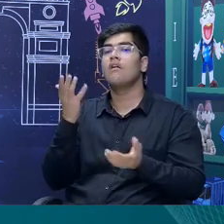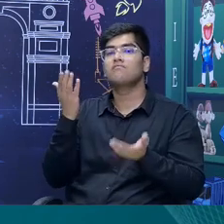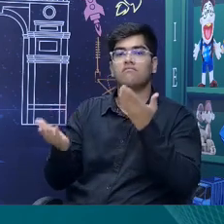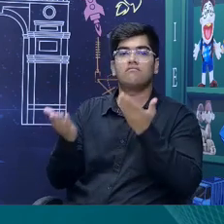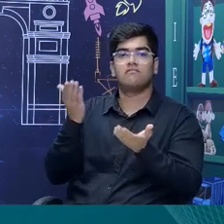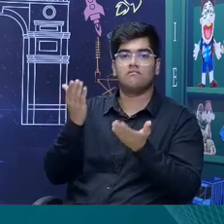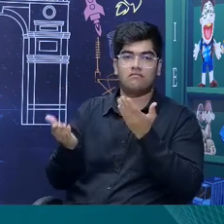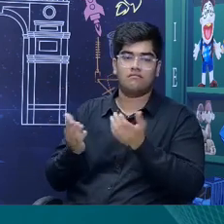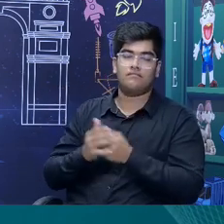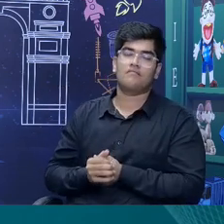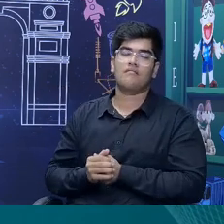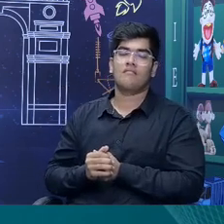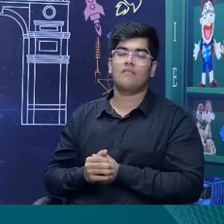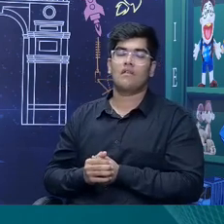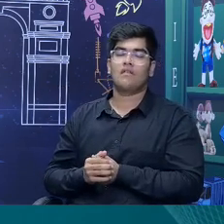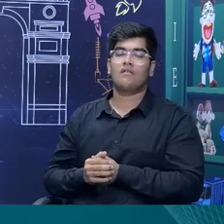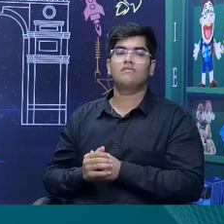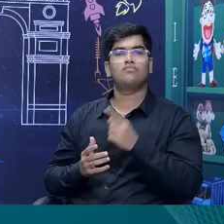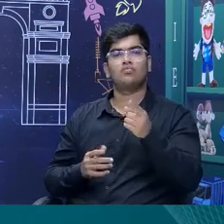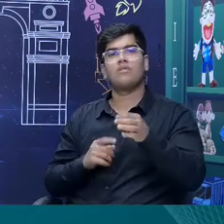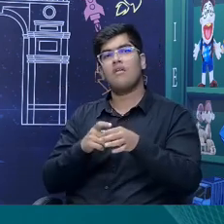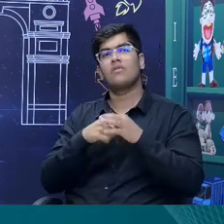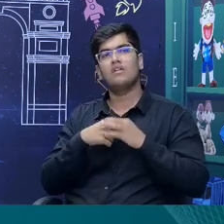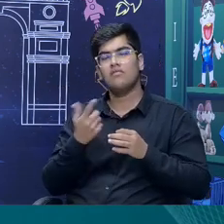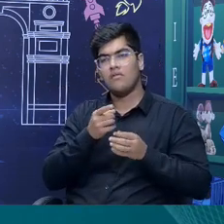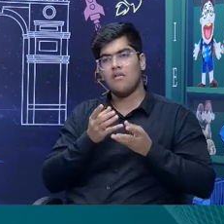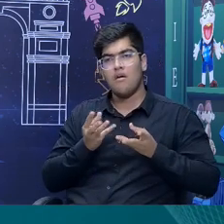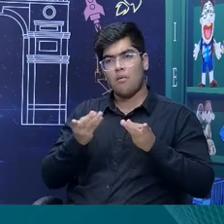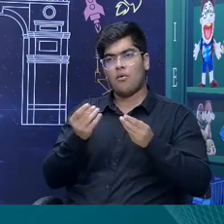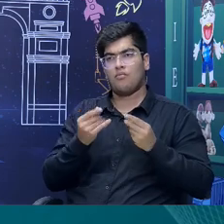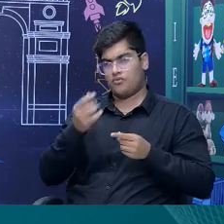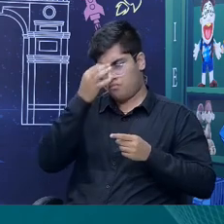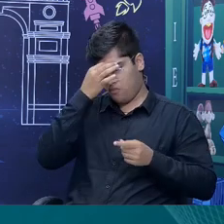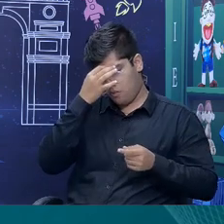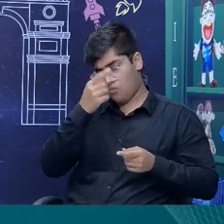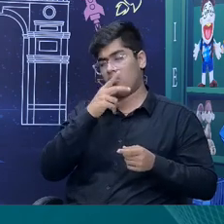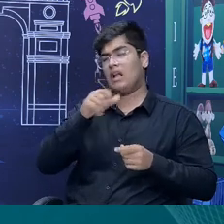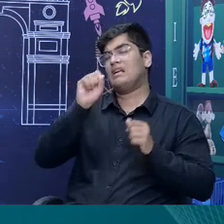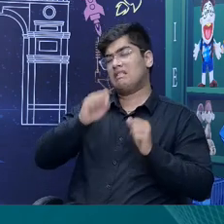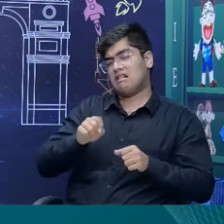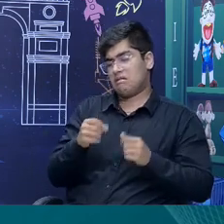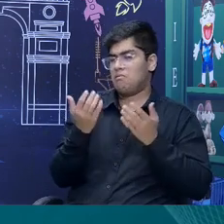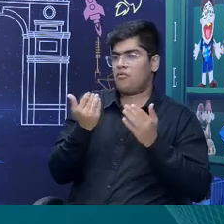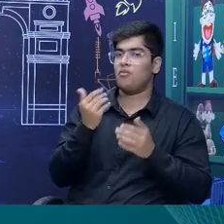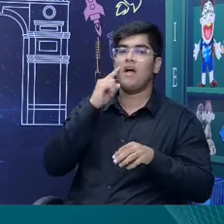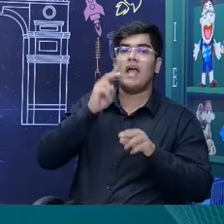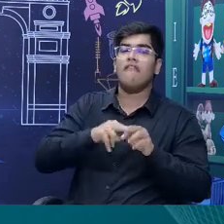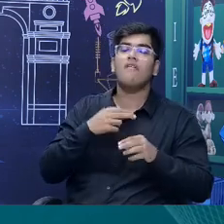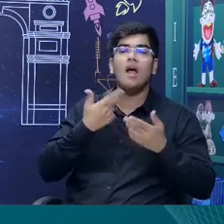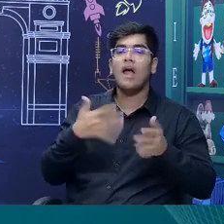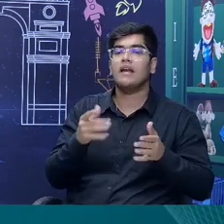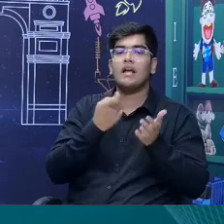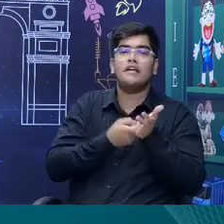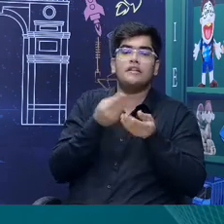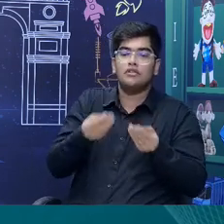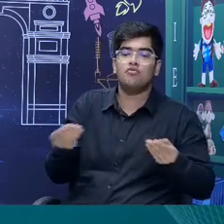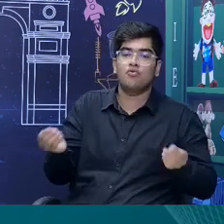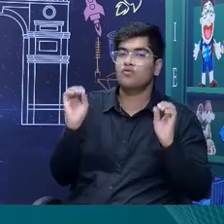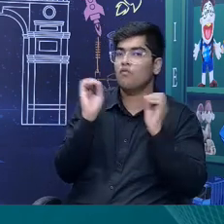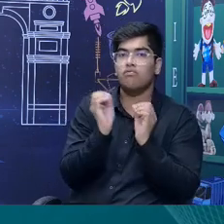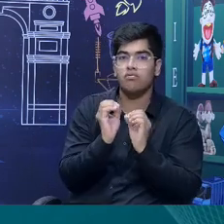प्रॉब्लम ऑफ कॉस्ट क्योंकि हमारे रिसोर्सेस लिमिटेड होते हैं और अगर लोग ज्यादा हो तो आईटी कैन क्रिएट एन इंबैलेंस